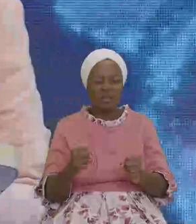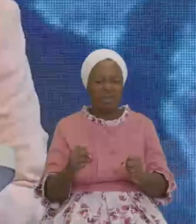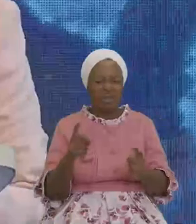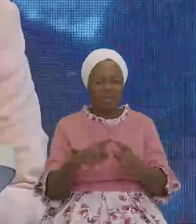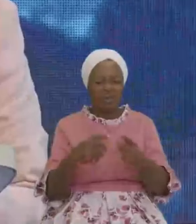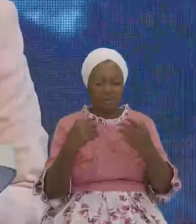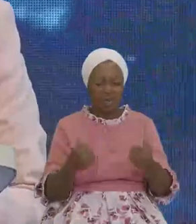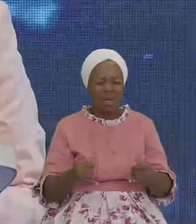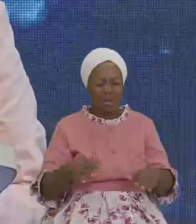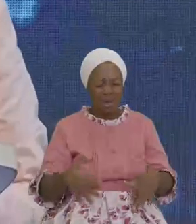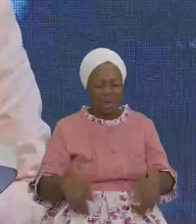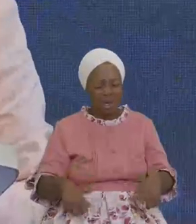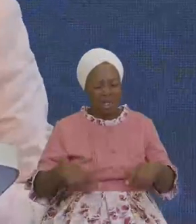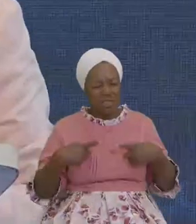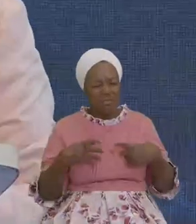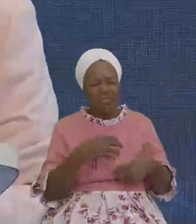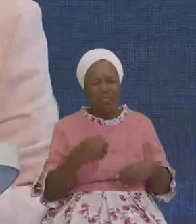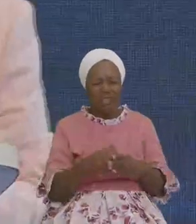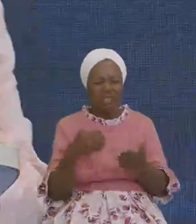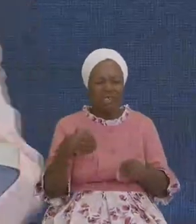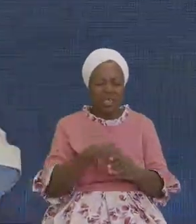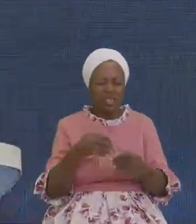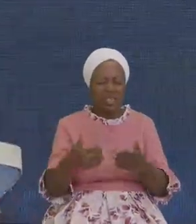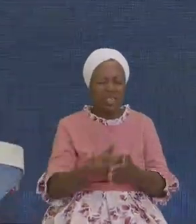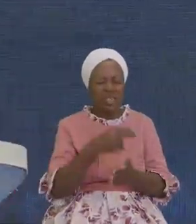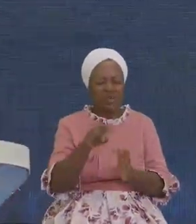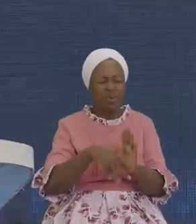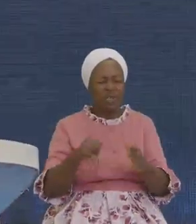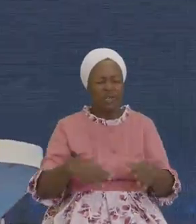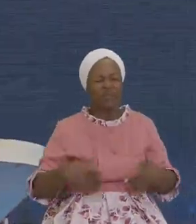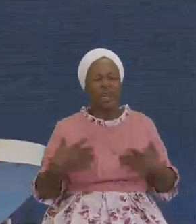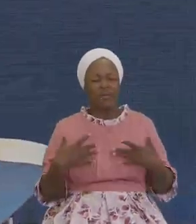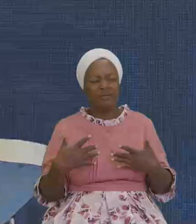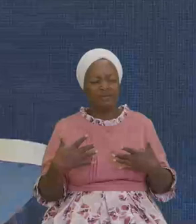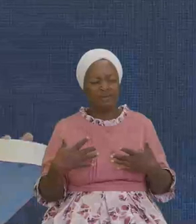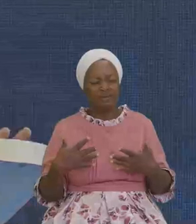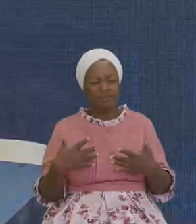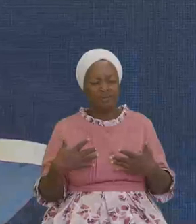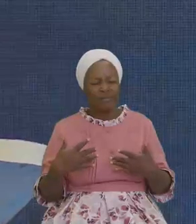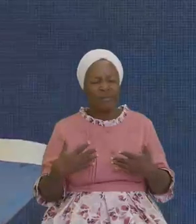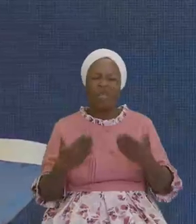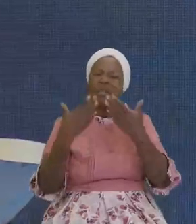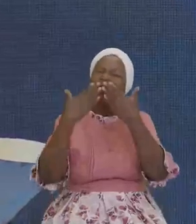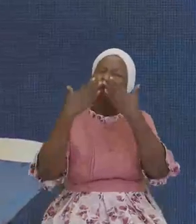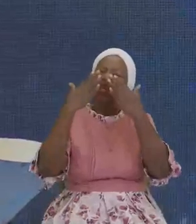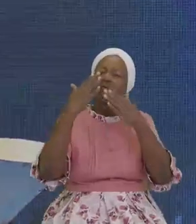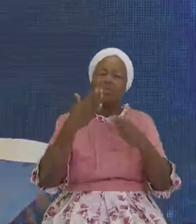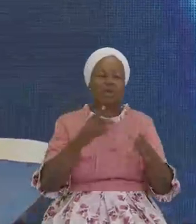Donne-leur la force de mener une nouvelle vie.